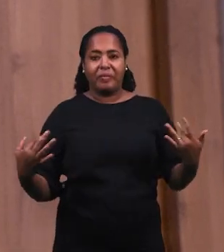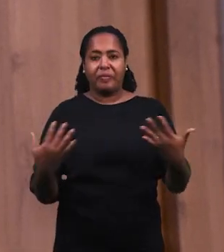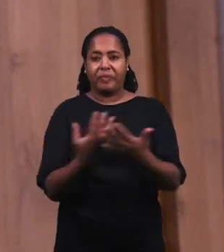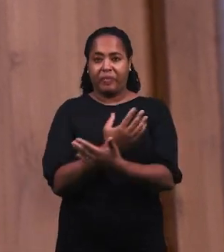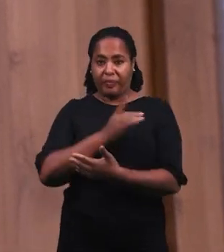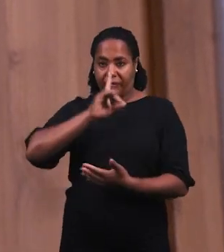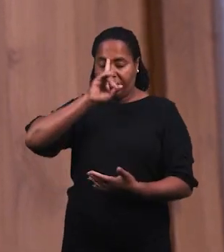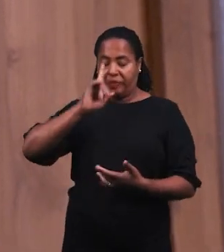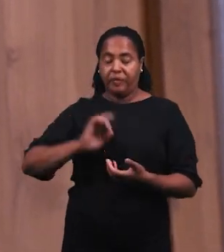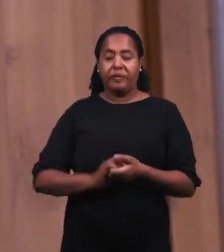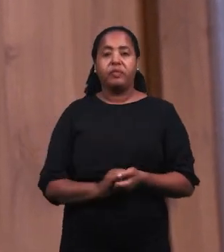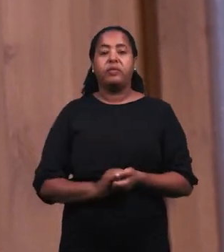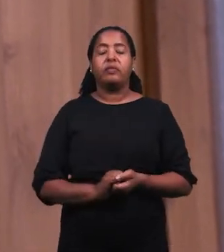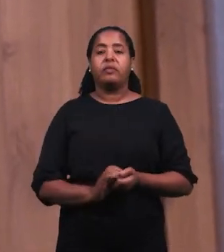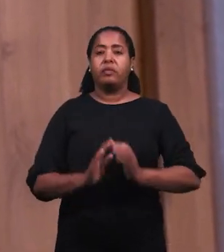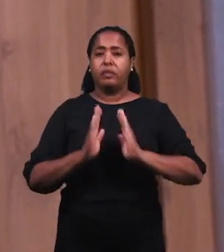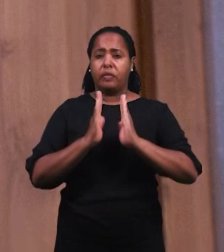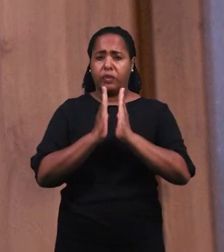Слава Господу!